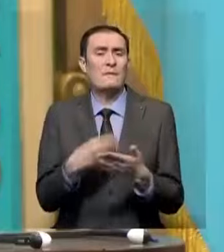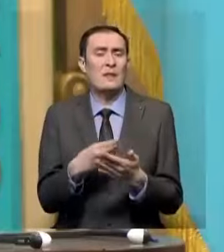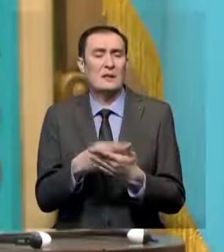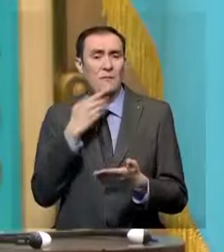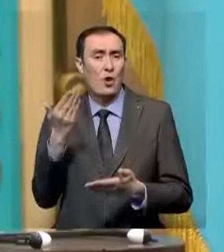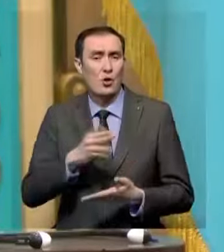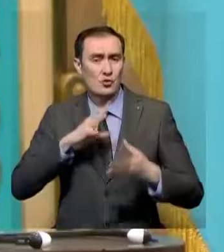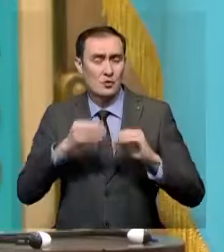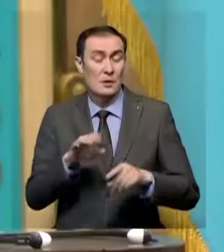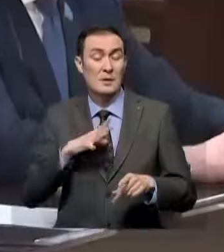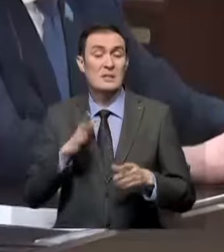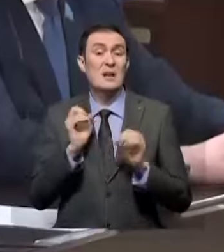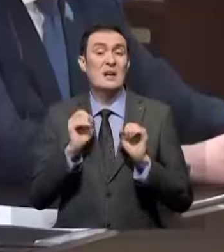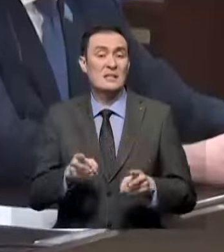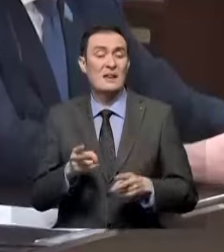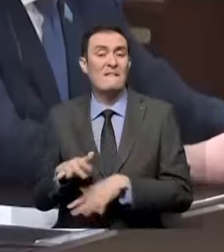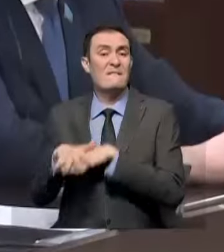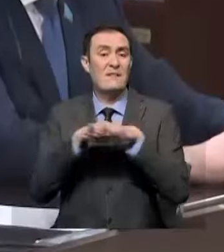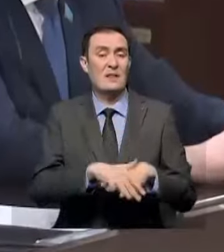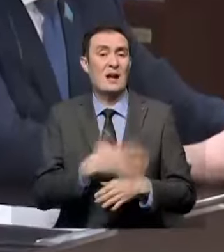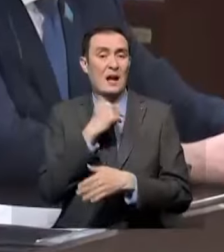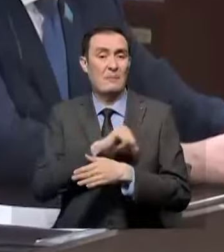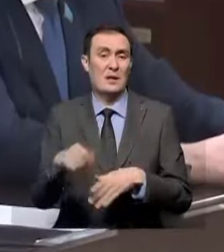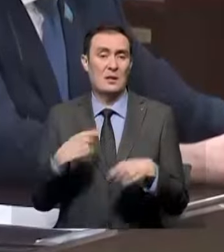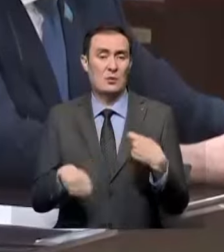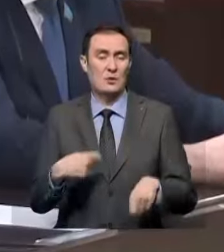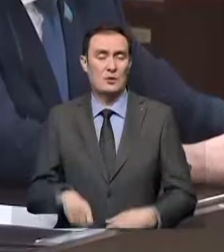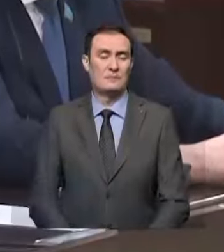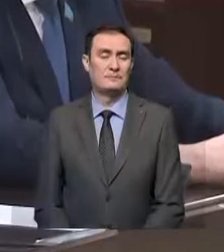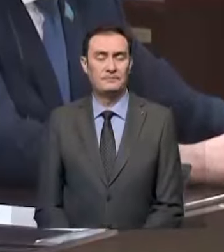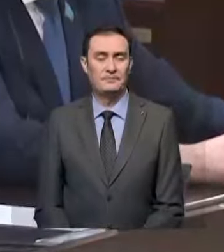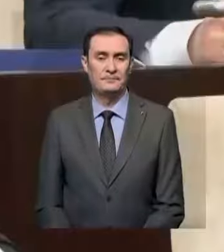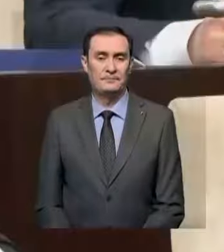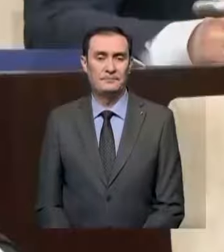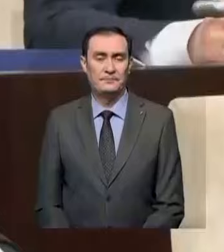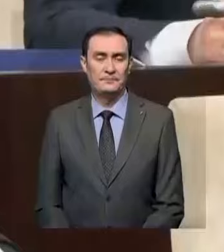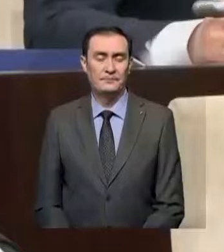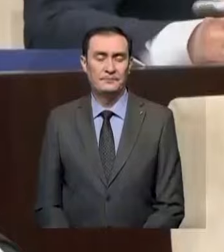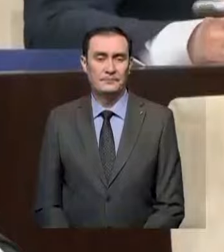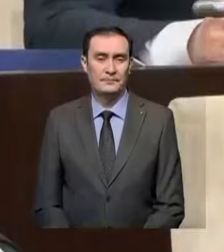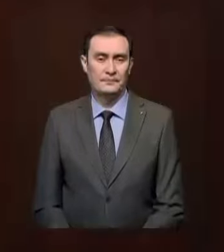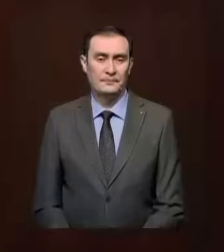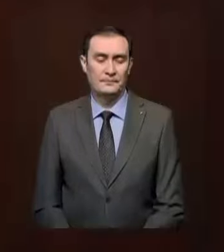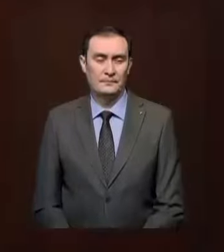отчетность и создаются риски вывода капитала из страны.